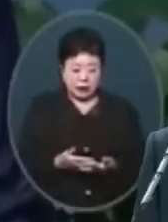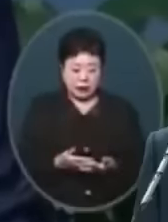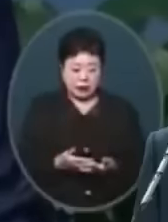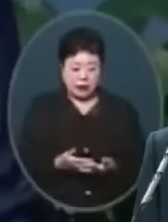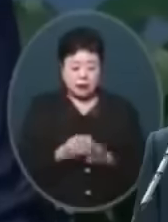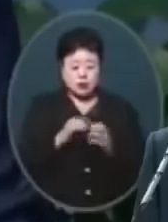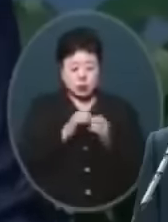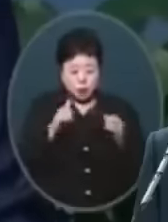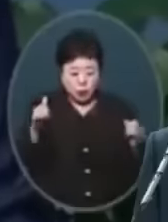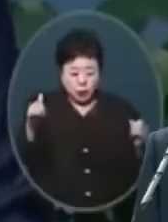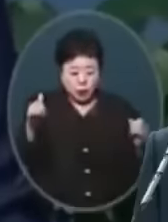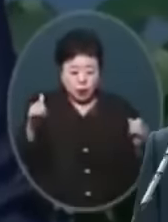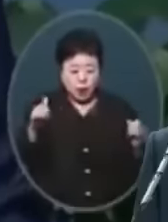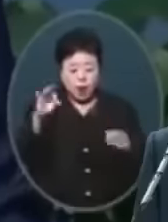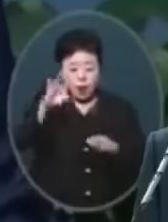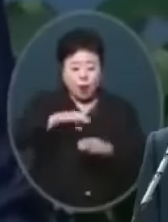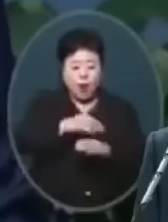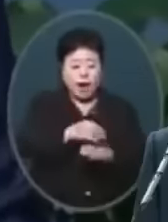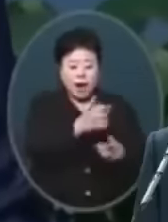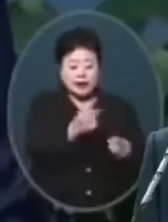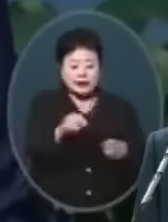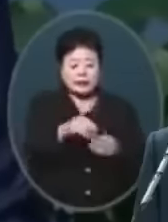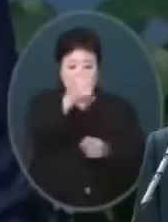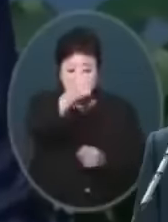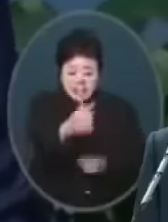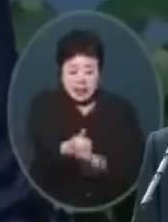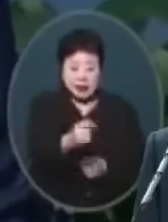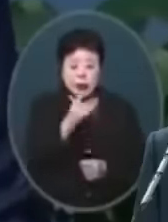택하신 족속이요 왕같은 제사장이요